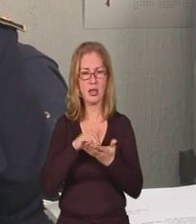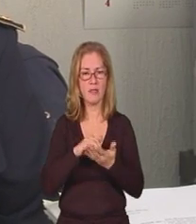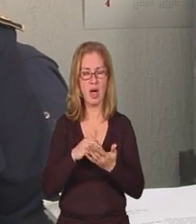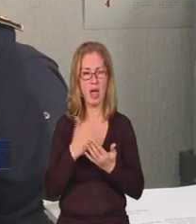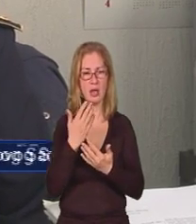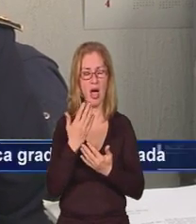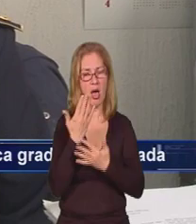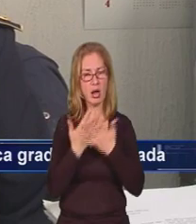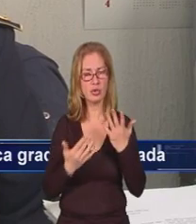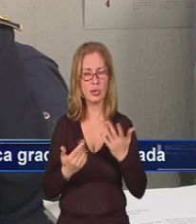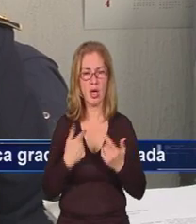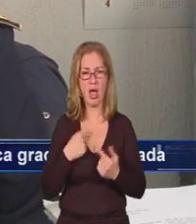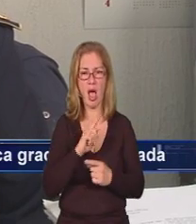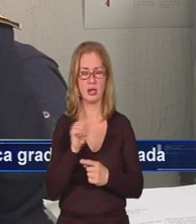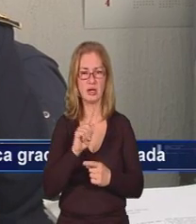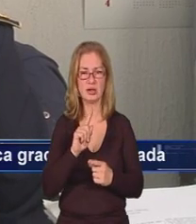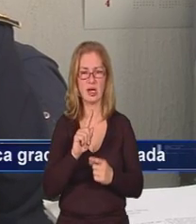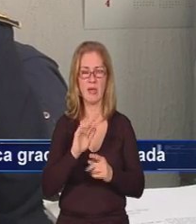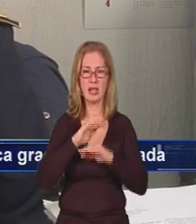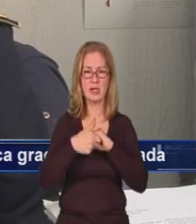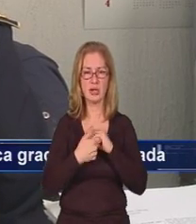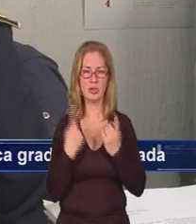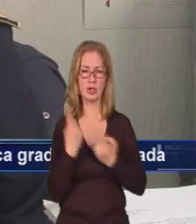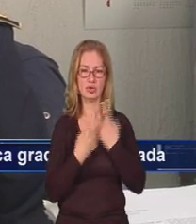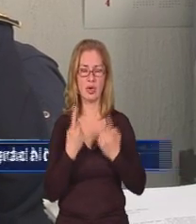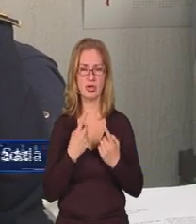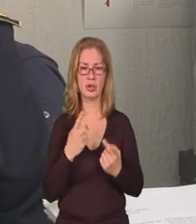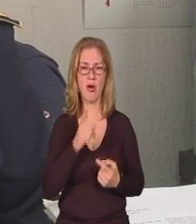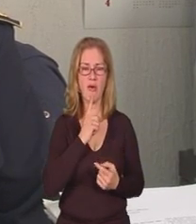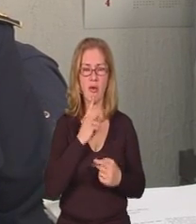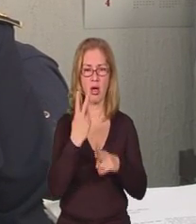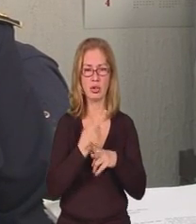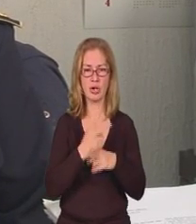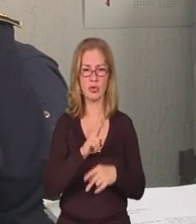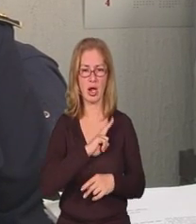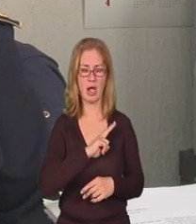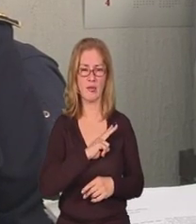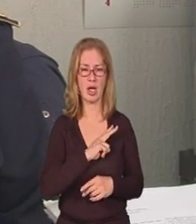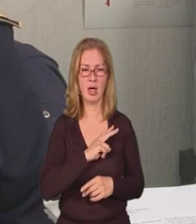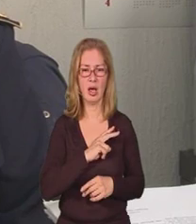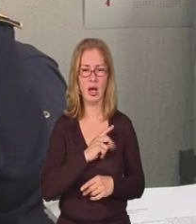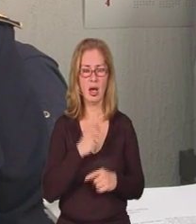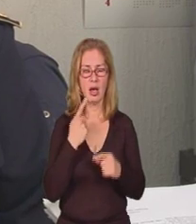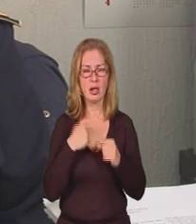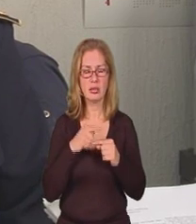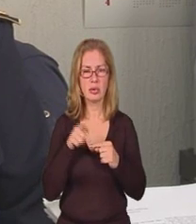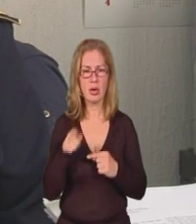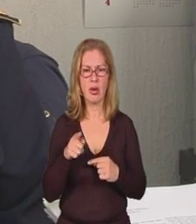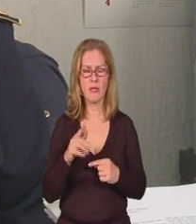lično nisam zadovoljna stanjem koje mi u državi imamo, jer nam itekako